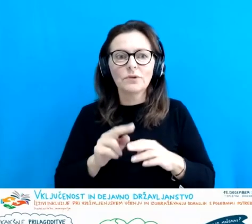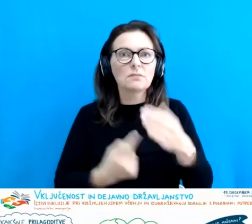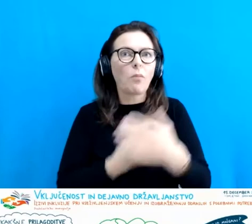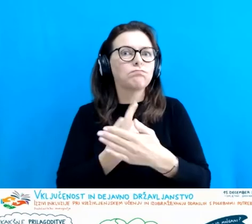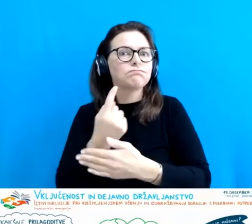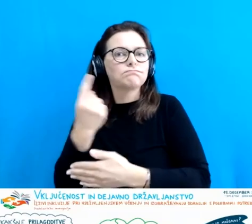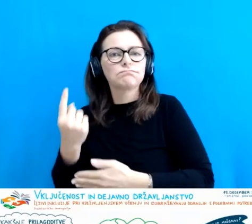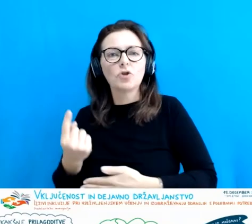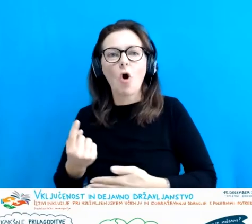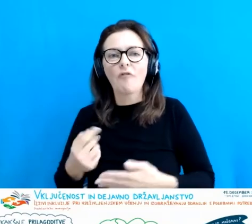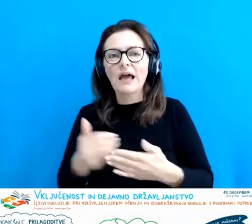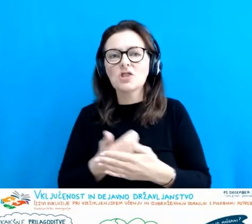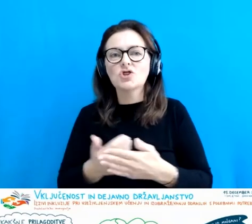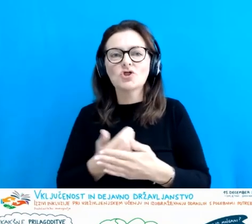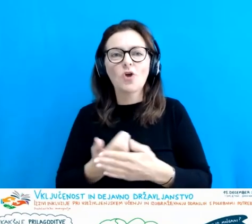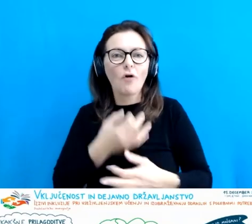odpirala